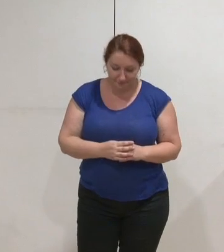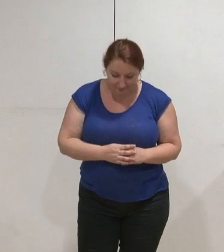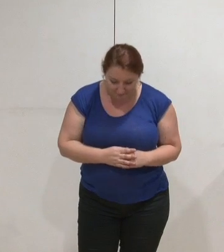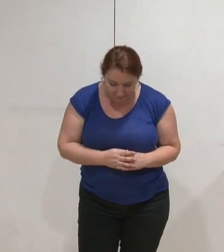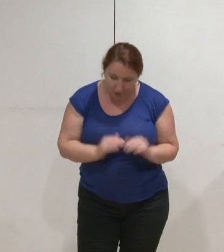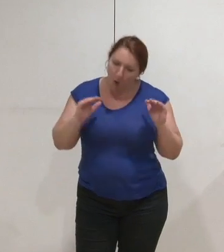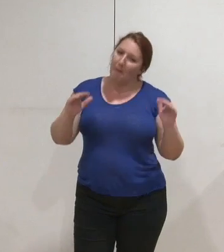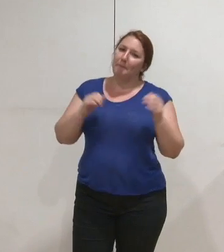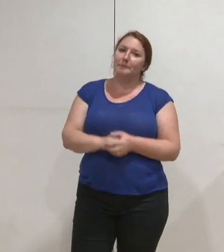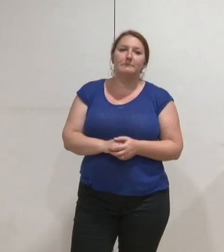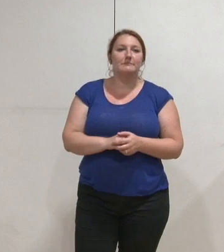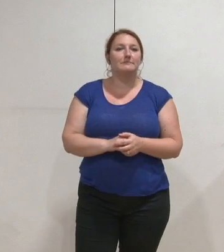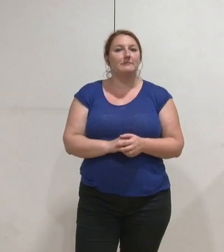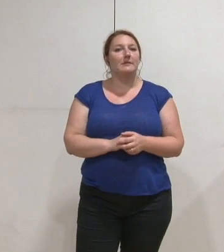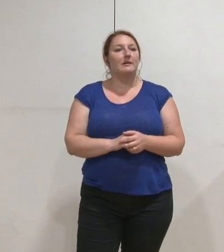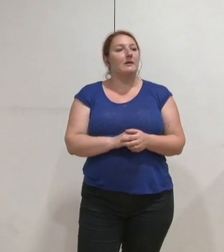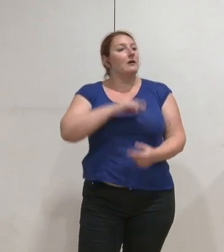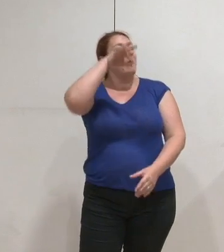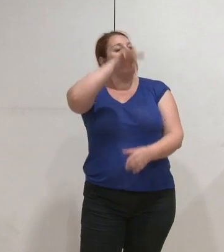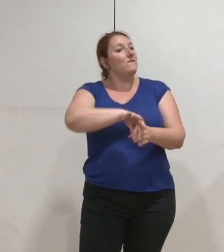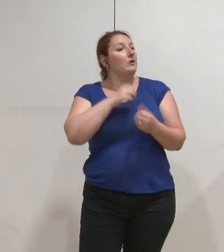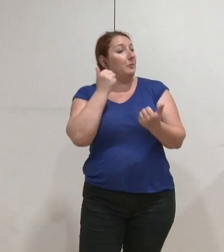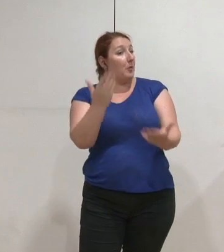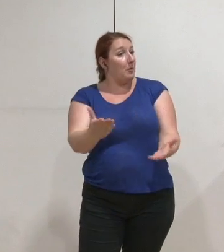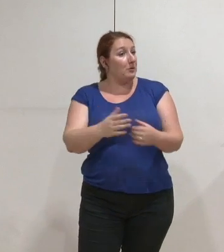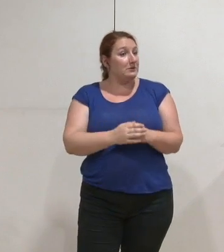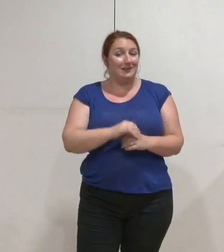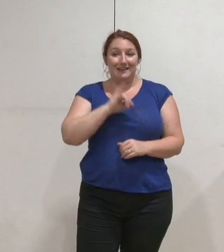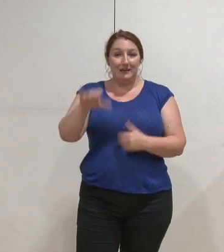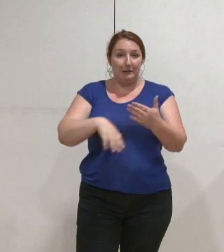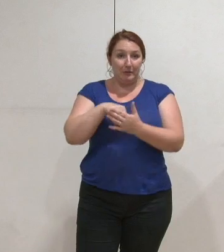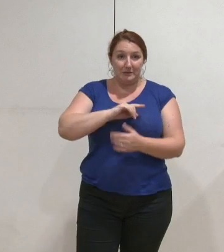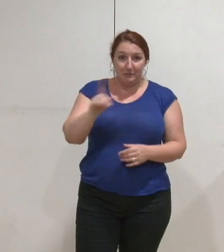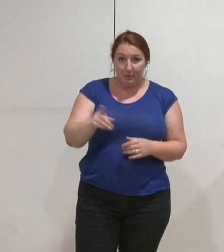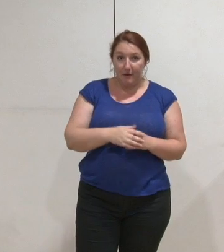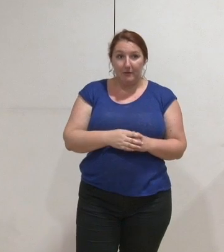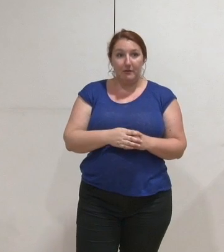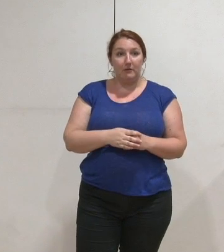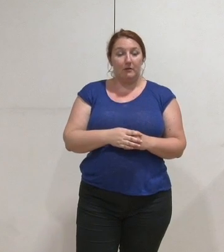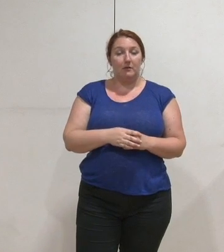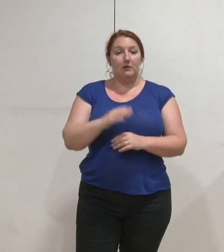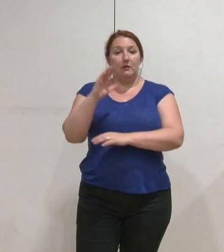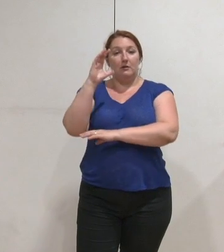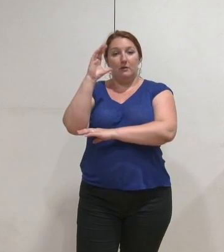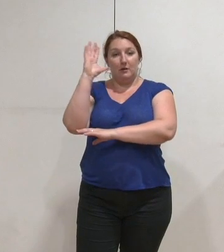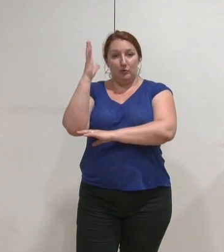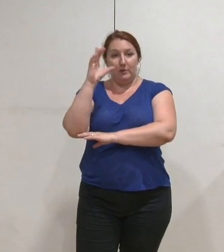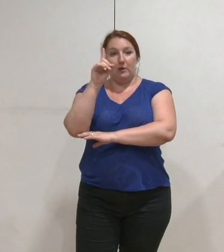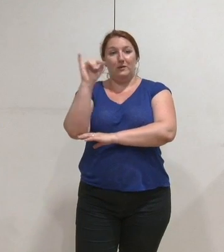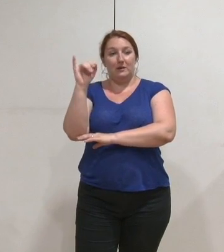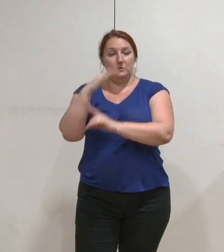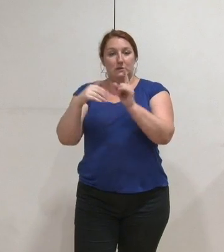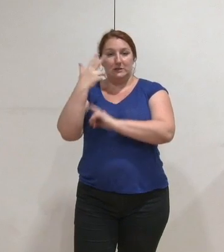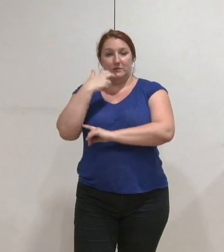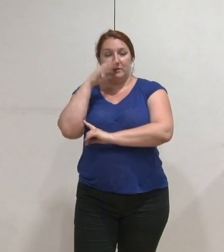rappelé je mets cette délibération au voix qui ne prend pas part au vote républicain udi société civile Front